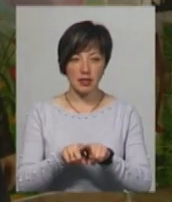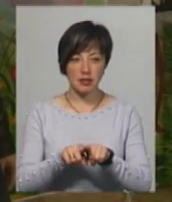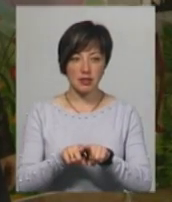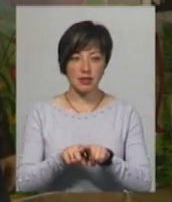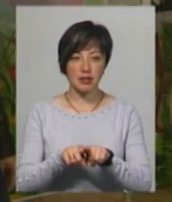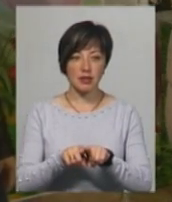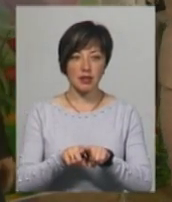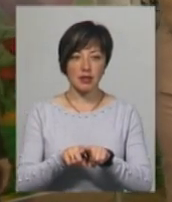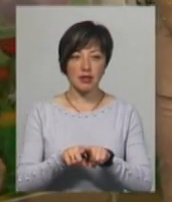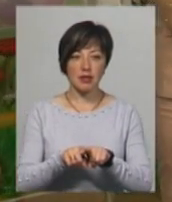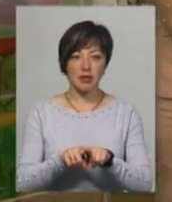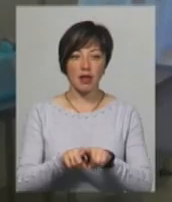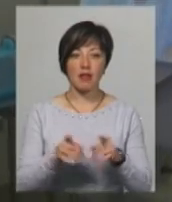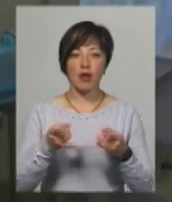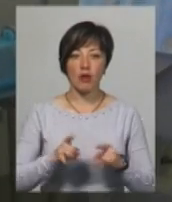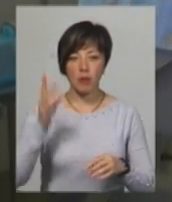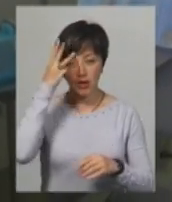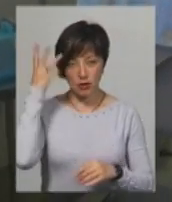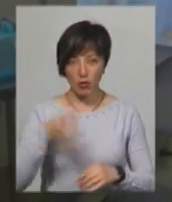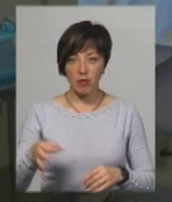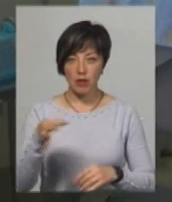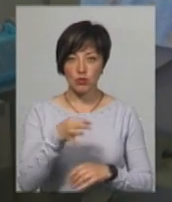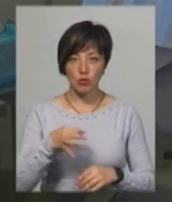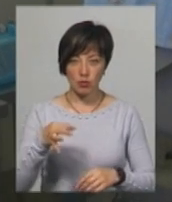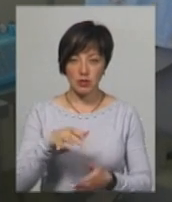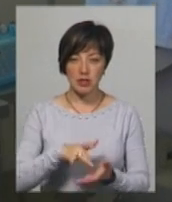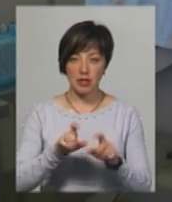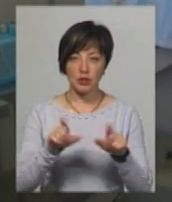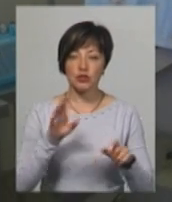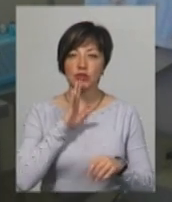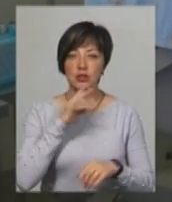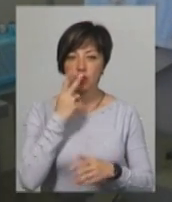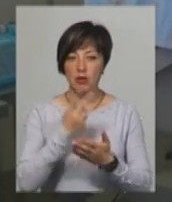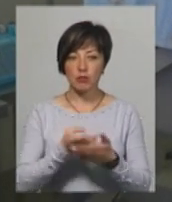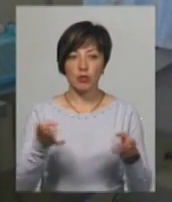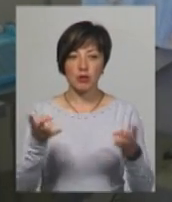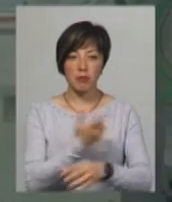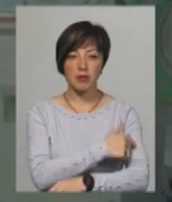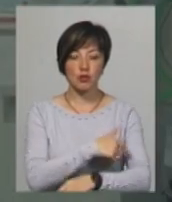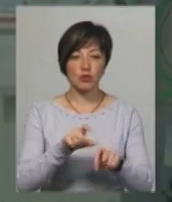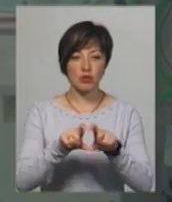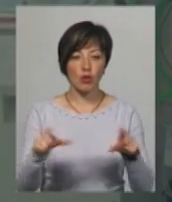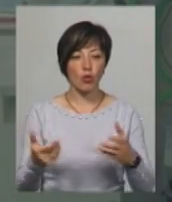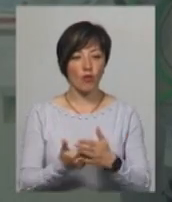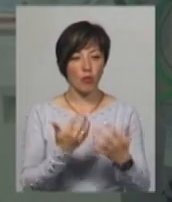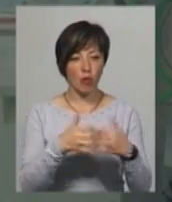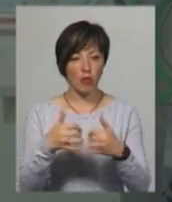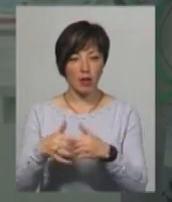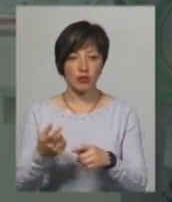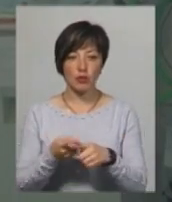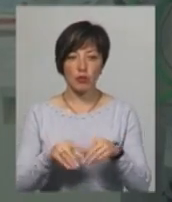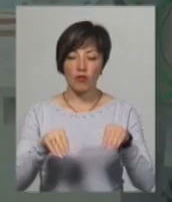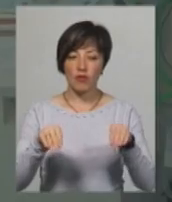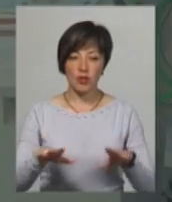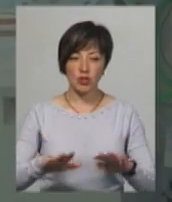Юлія Перепелицина народжувала у Хмельницькому обласному перинатальному центрі. Жінка каже, бачила потребу медичного закладу в новому обладнанні, тому